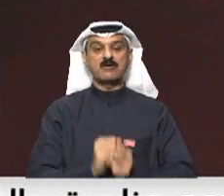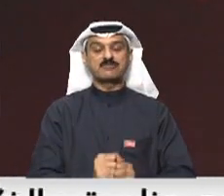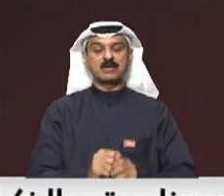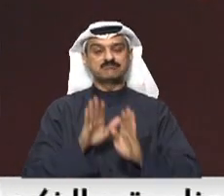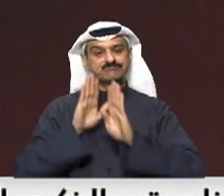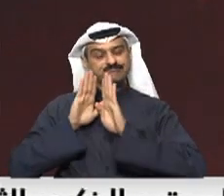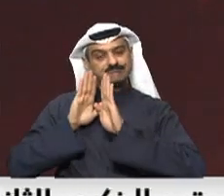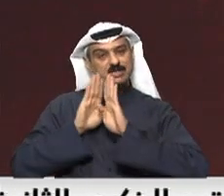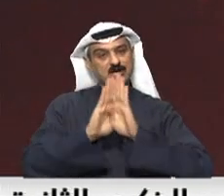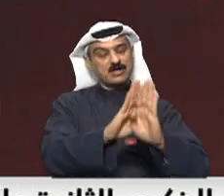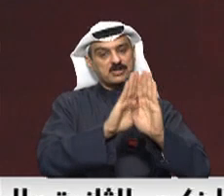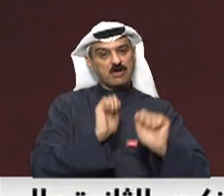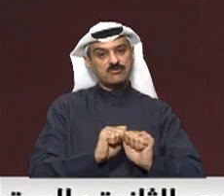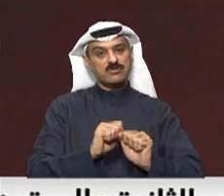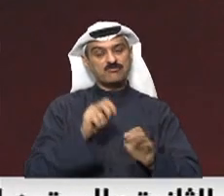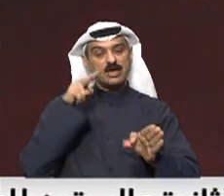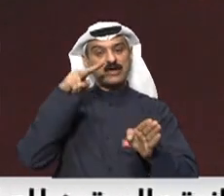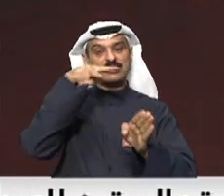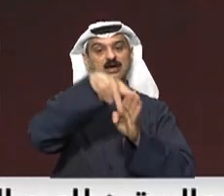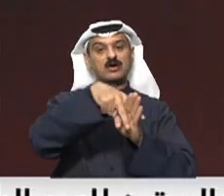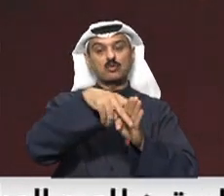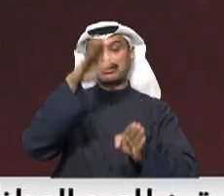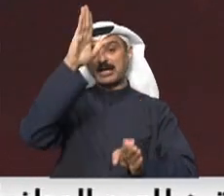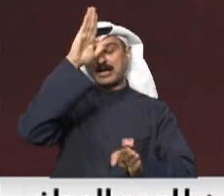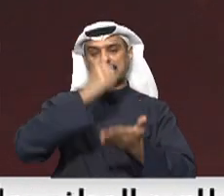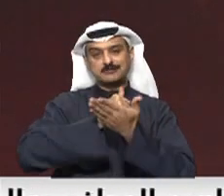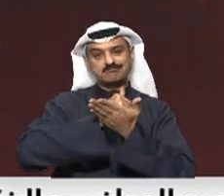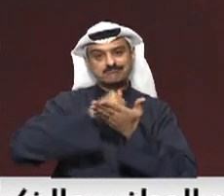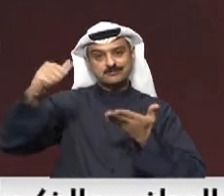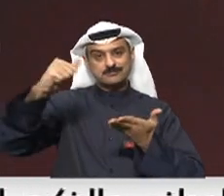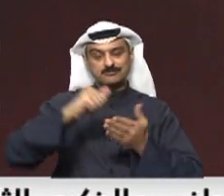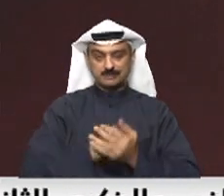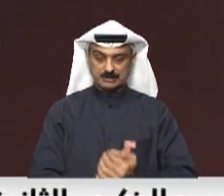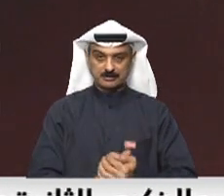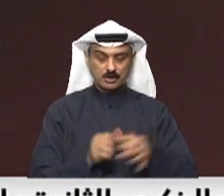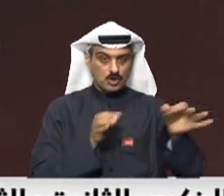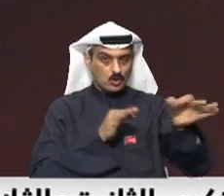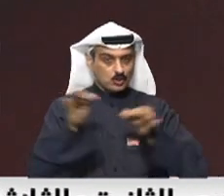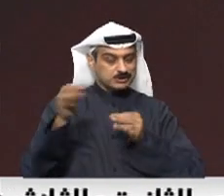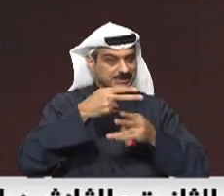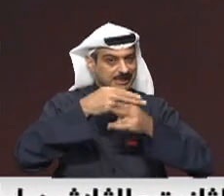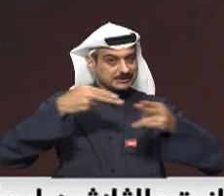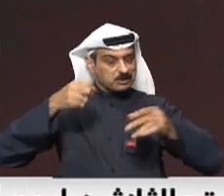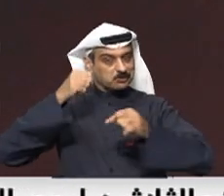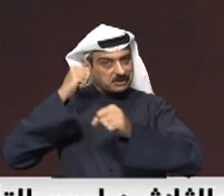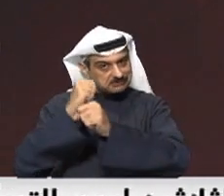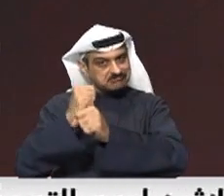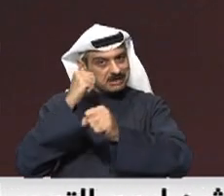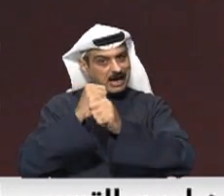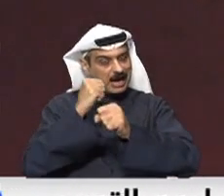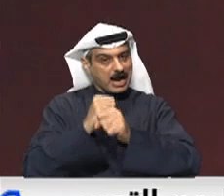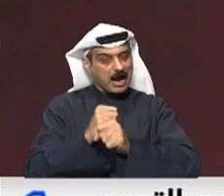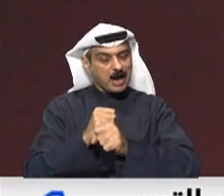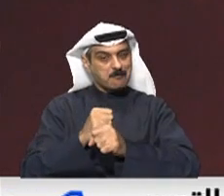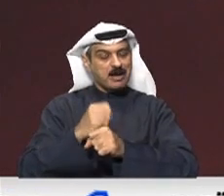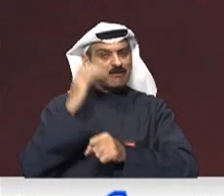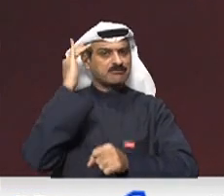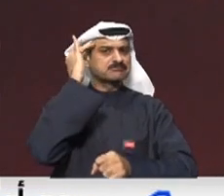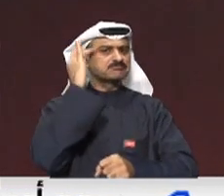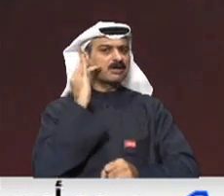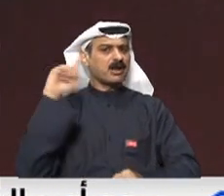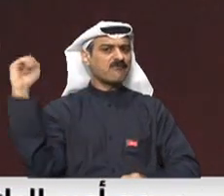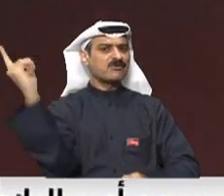العدوان الغاشم على دوله الكويتة كما لعبت الدبلوماسيه الكويتيه دورا كبيرا في اقناع العالم بعداله